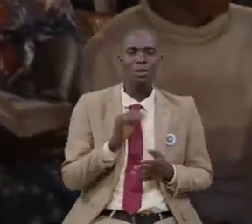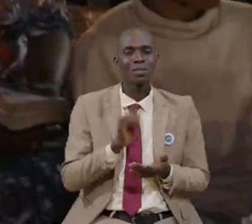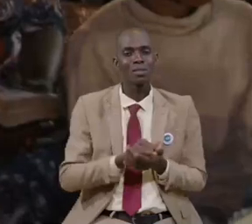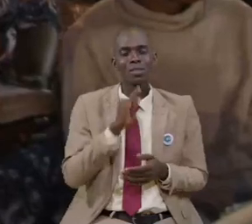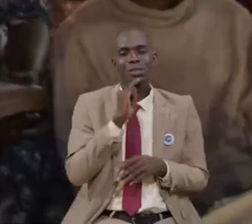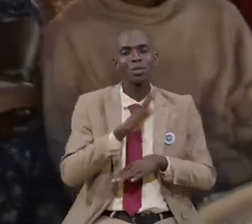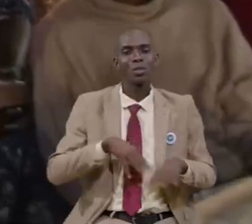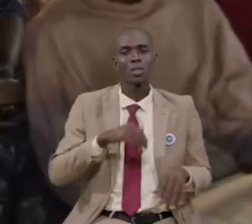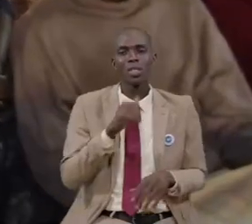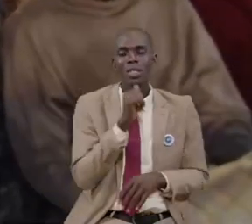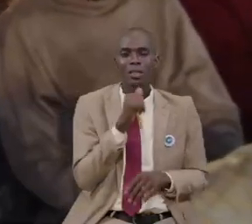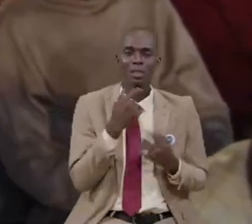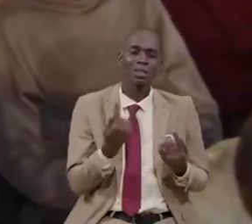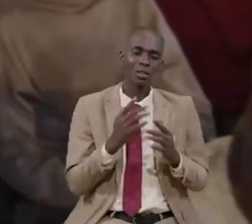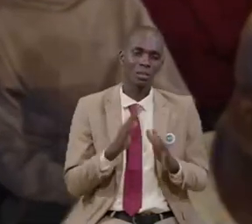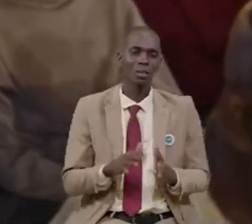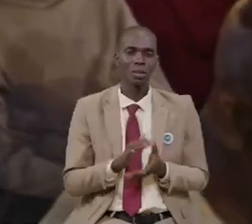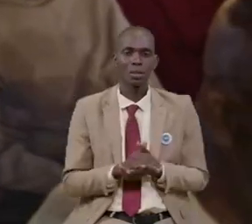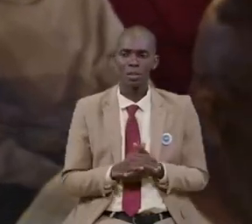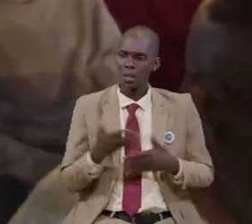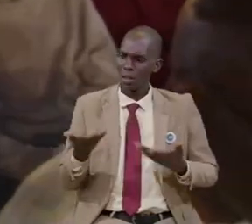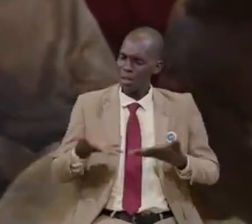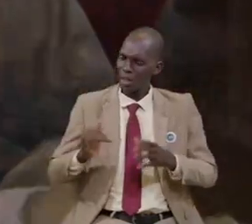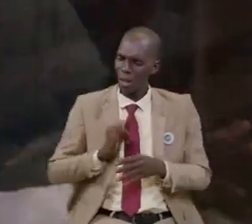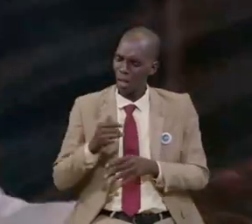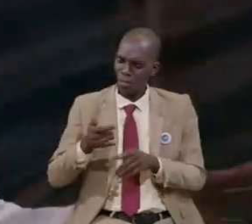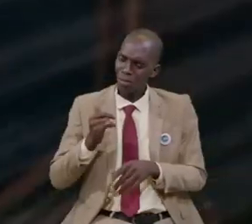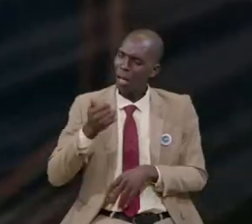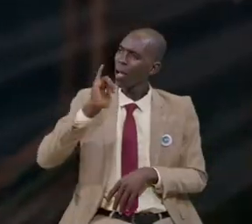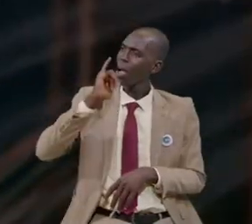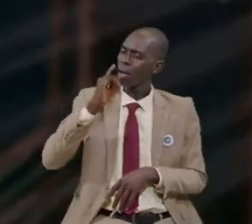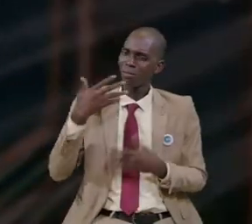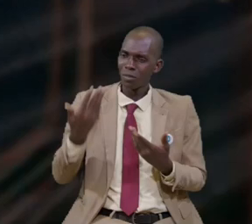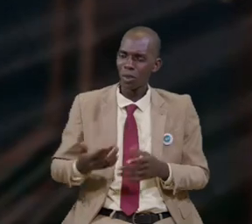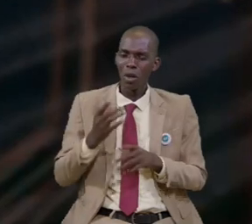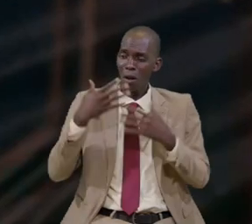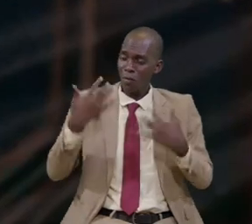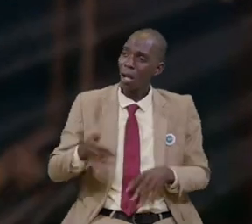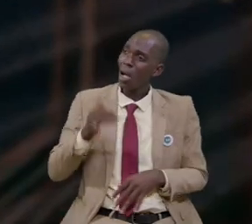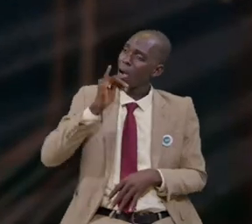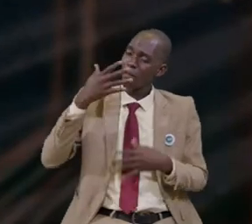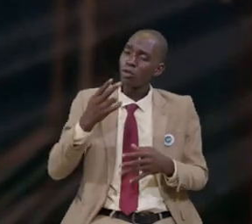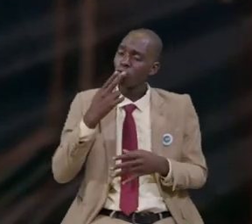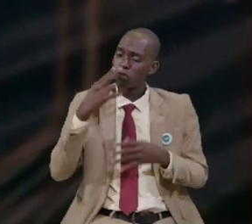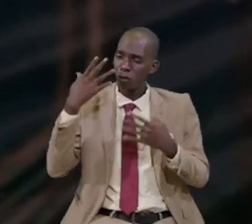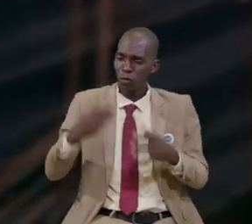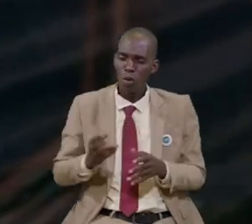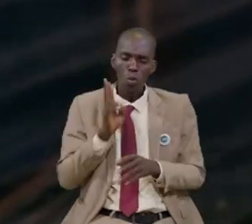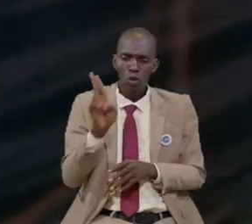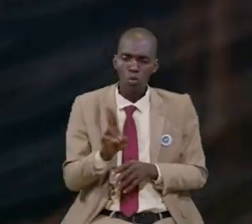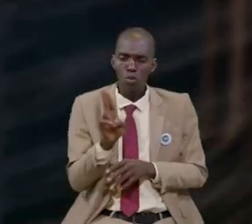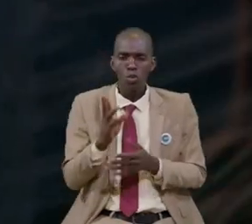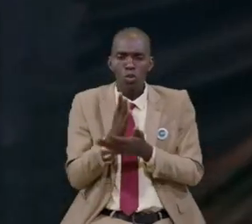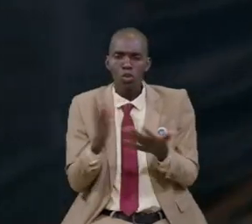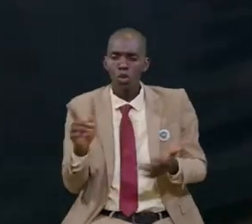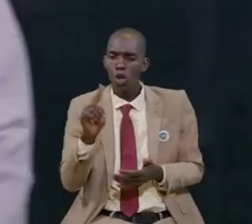pécheur caché. Prenons cela et corrigeons tout à qu'ils ne savent pas. Ça, c'est un